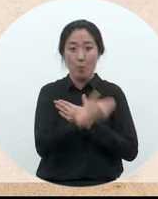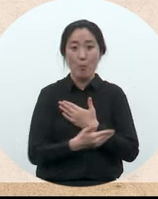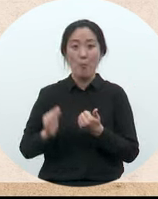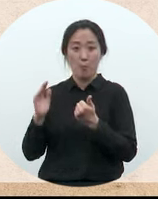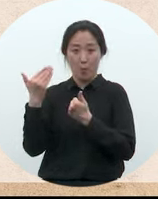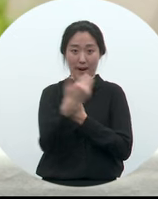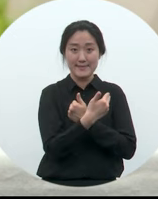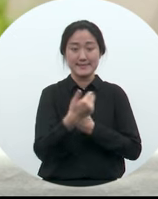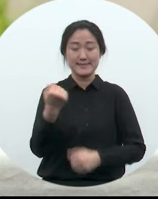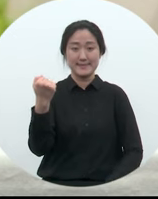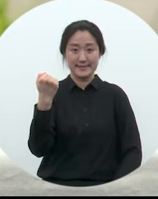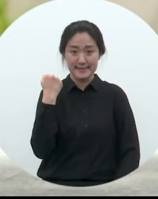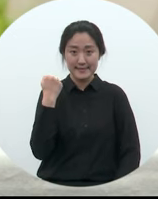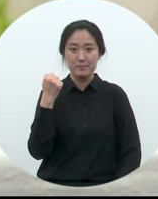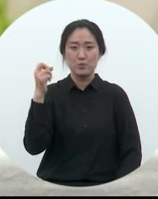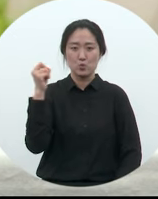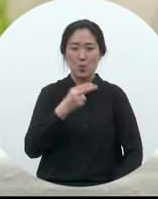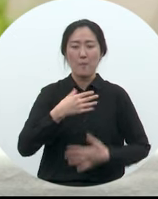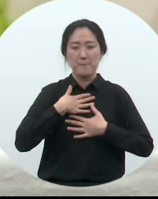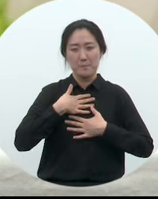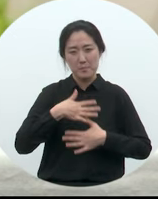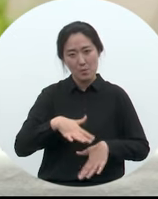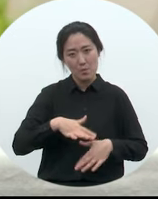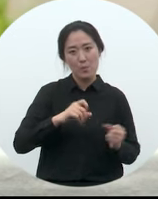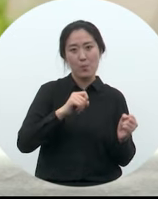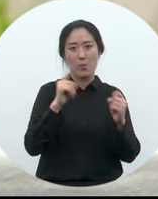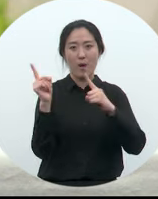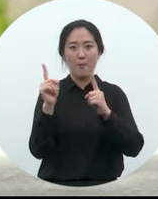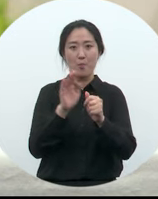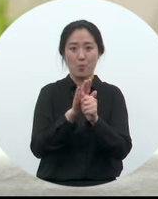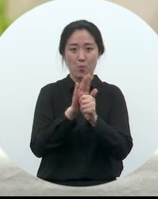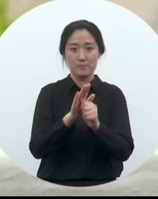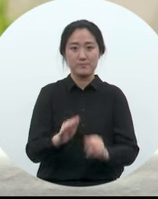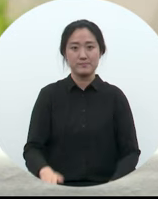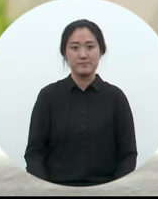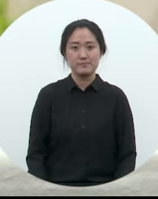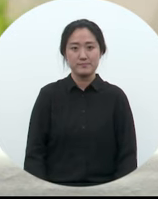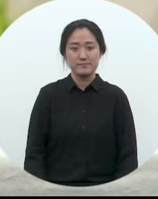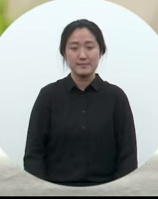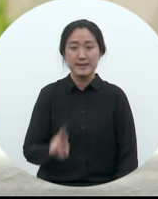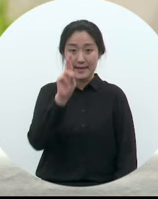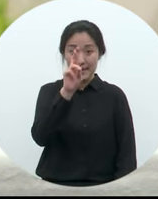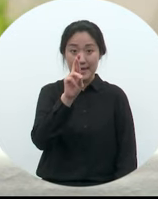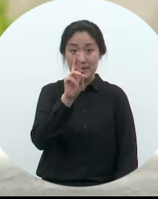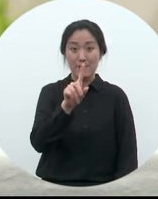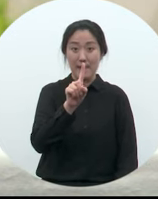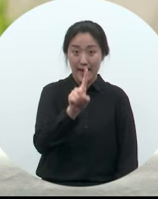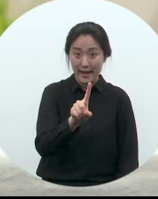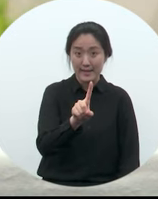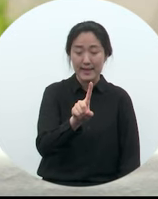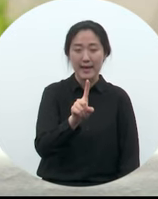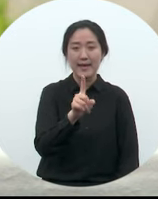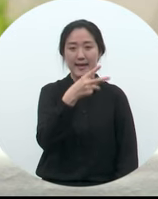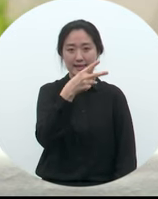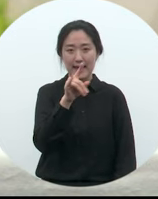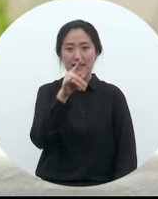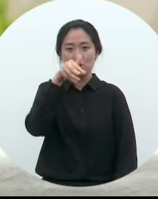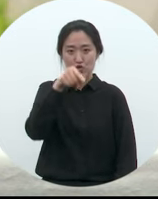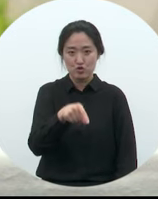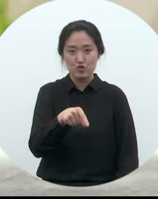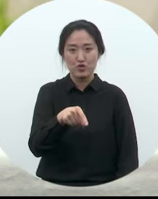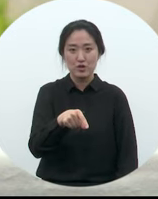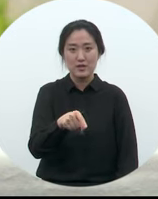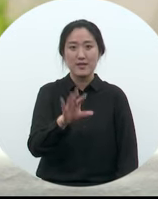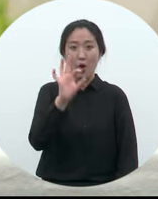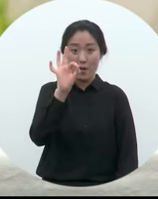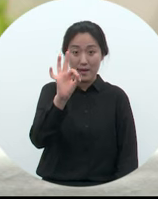면역력을 증강시켜주고 피로를 풀어주는데 도움이 많이 됩니다. 인삼, 한 뿌리에다가 대추 10개 정도